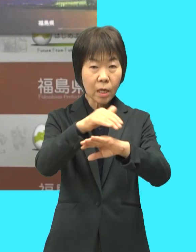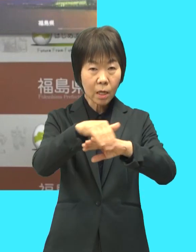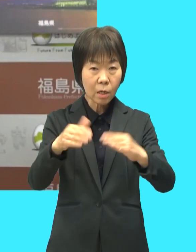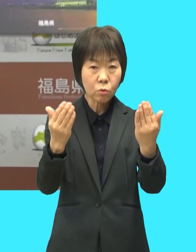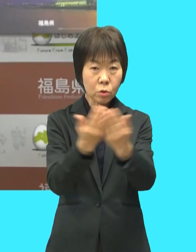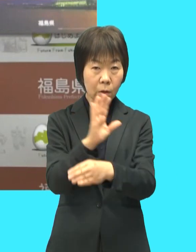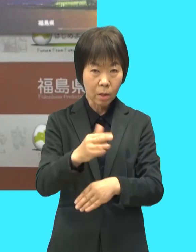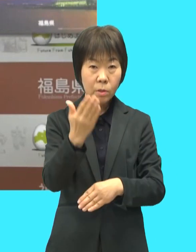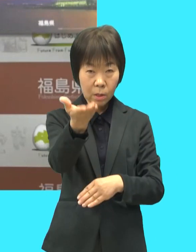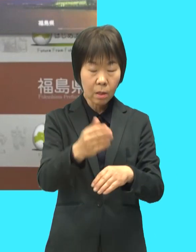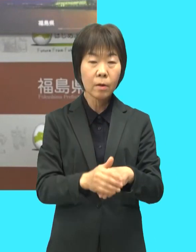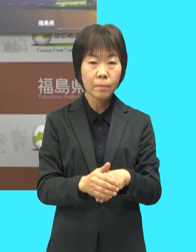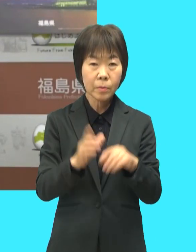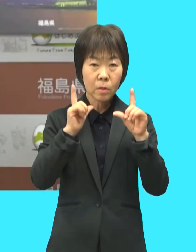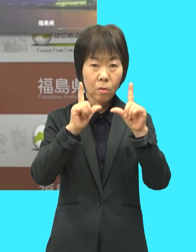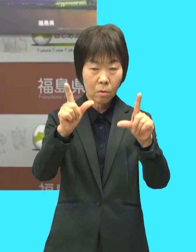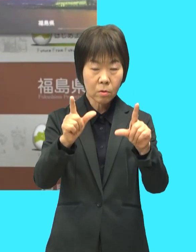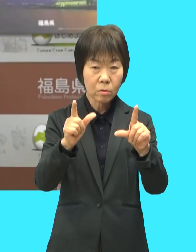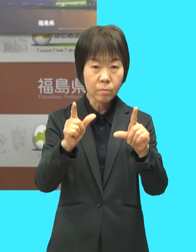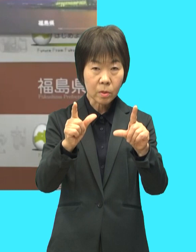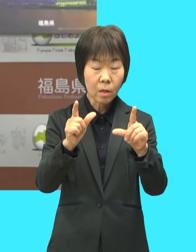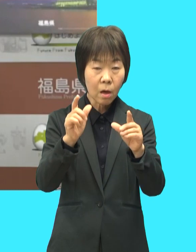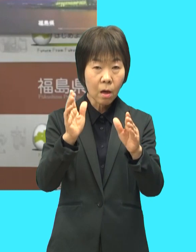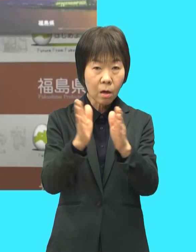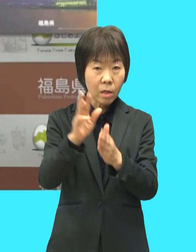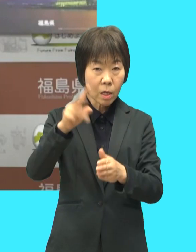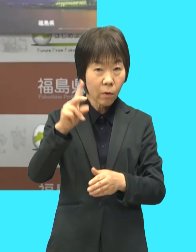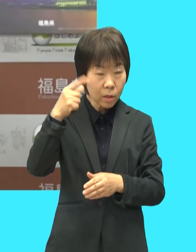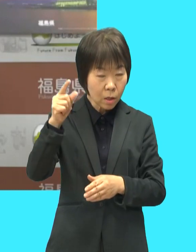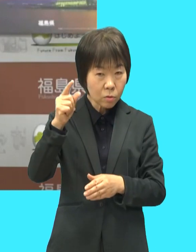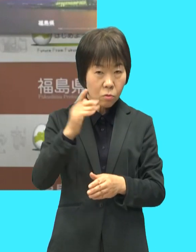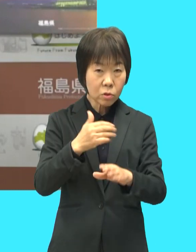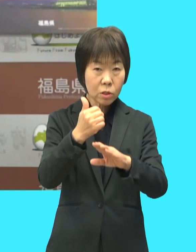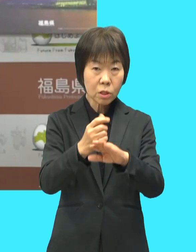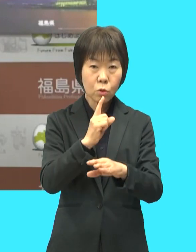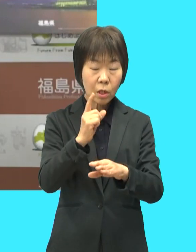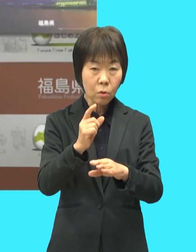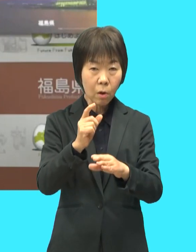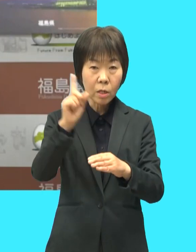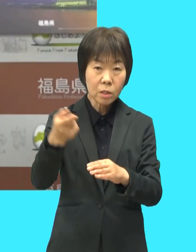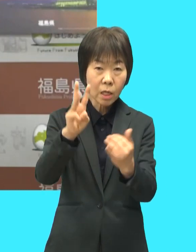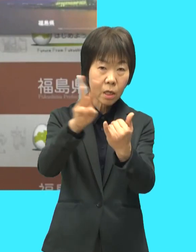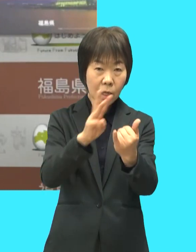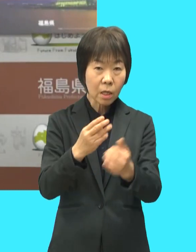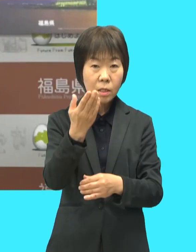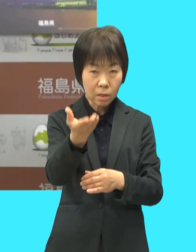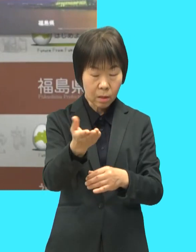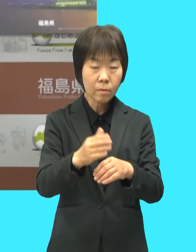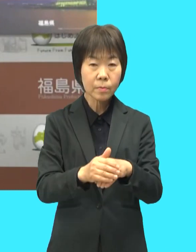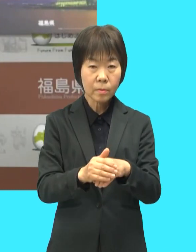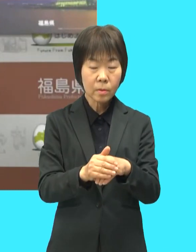考えはありますでしょうか。 神奈川県の知事が言われたのは自然災害の時という理解でよろしいですか。 そうです。